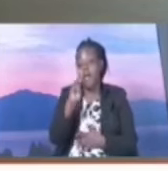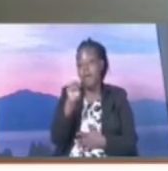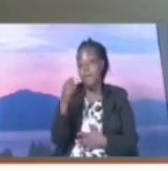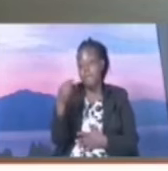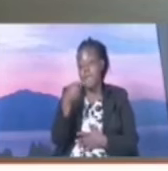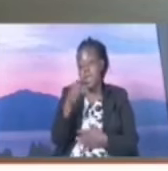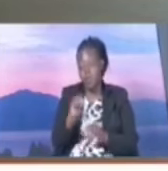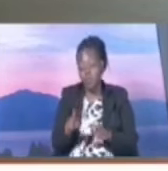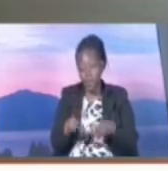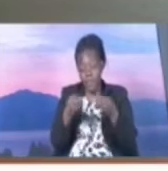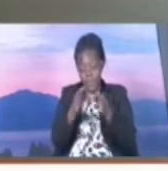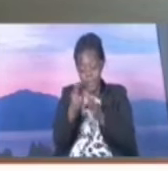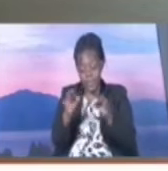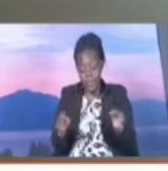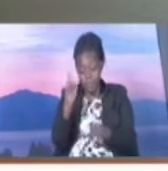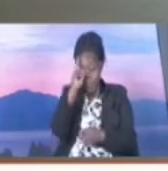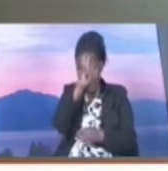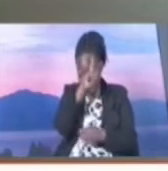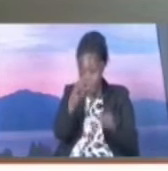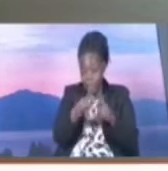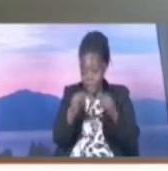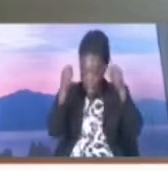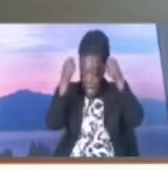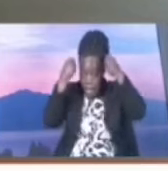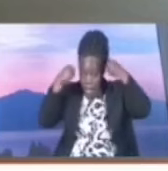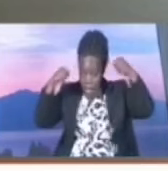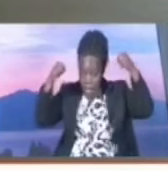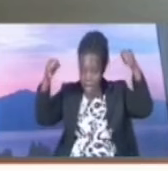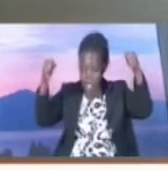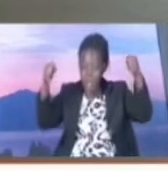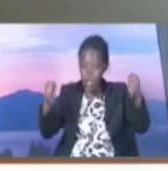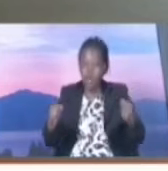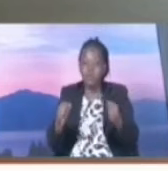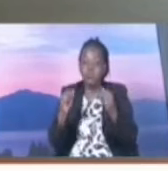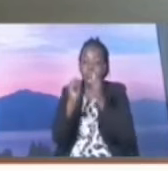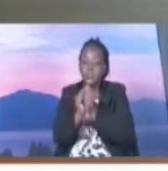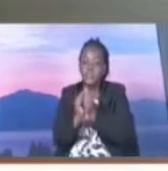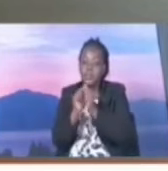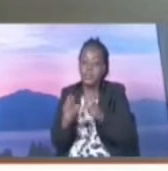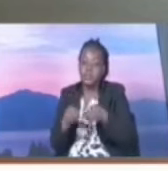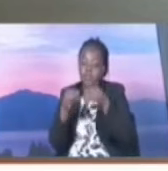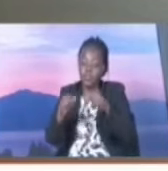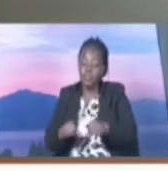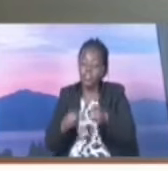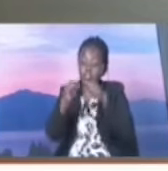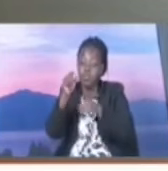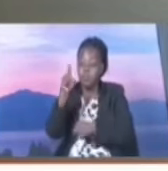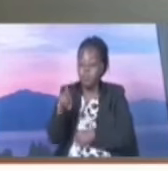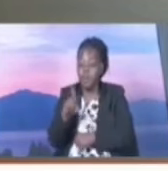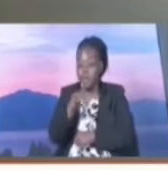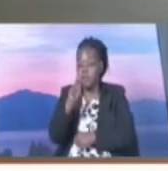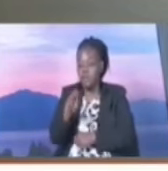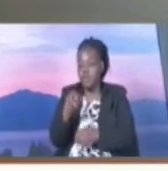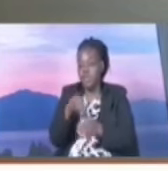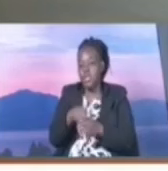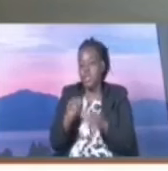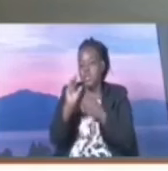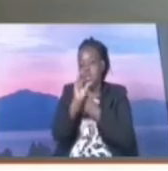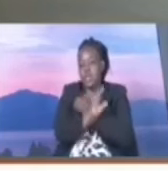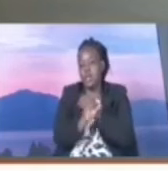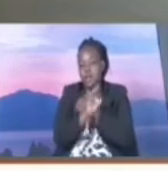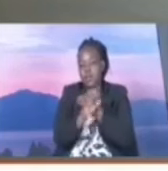bya Ssaabasajja nga zino zibadde ente 10. Bino bitikkiddwa ssentebe wa PLU mu ggwanga